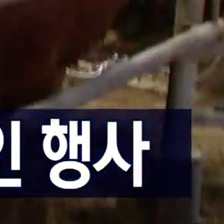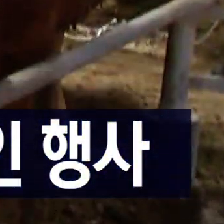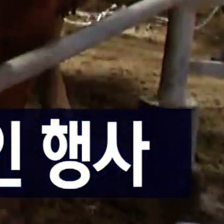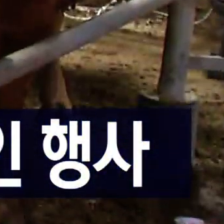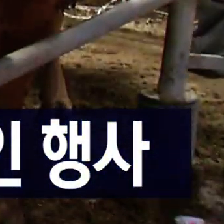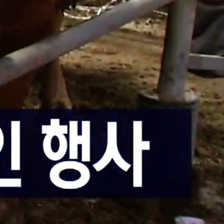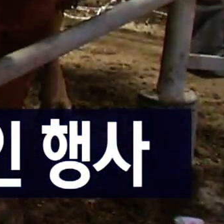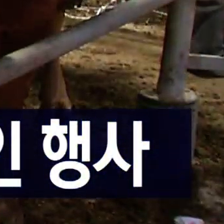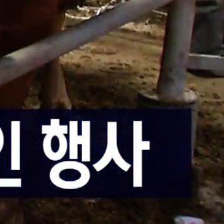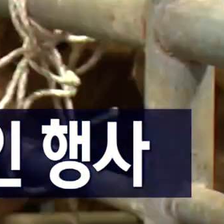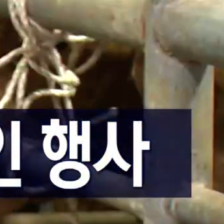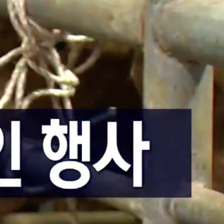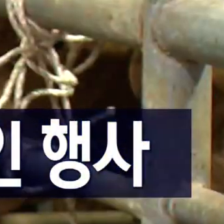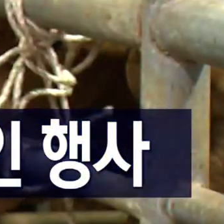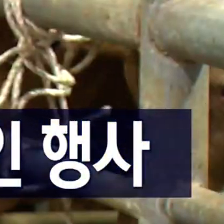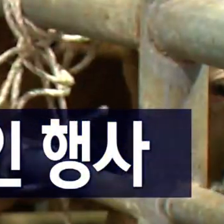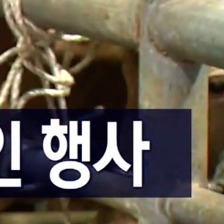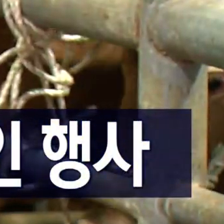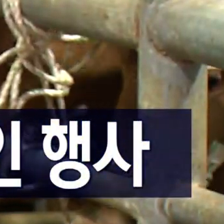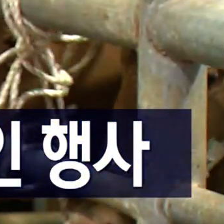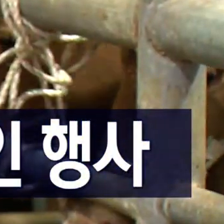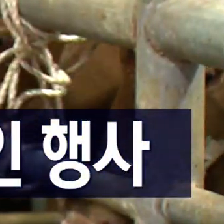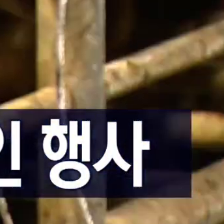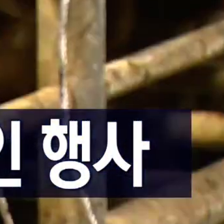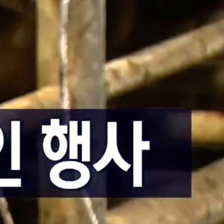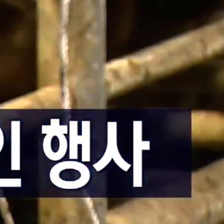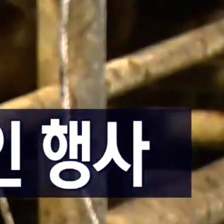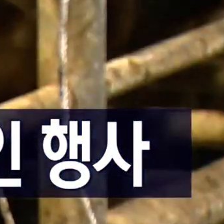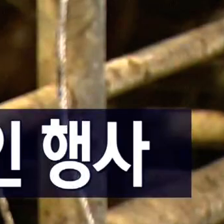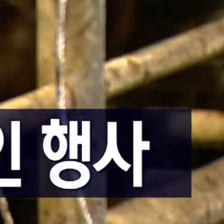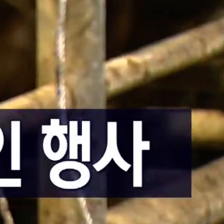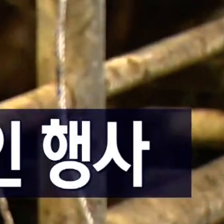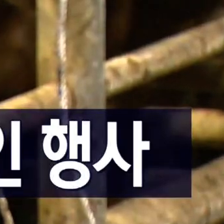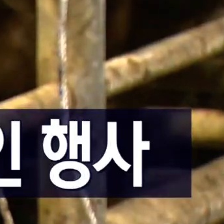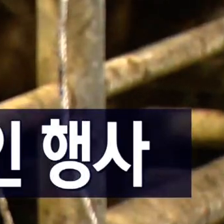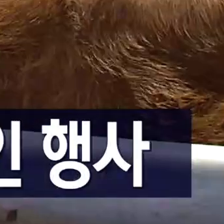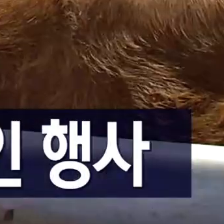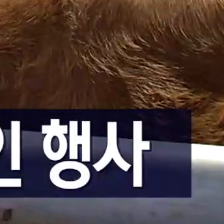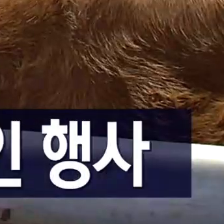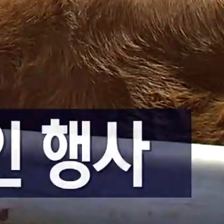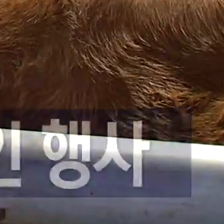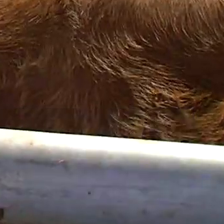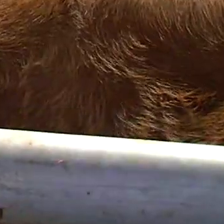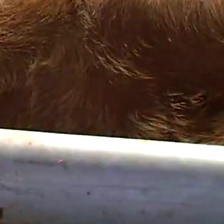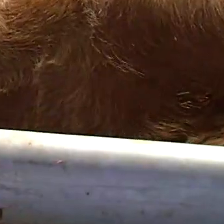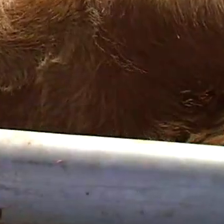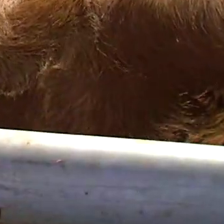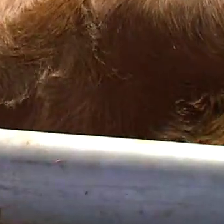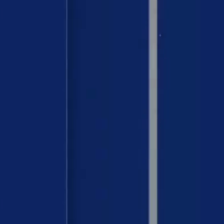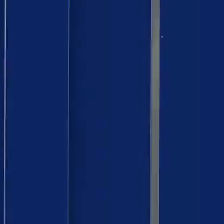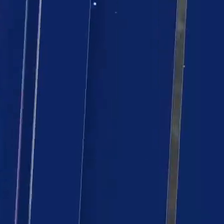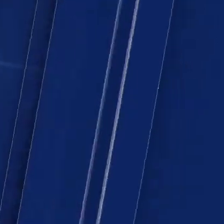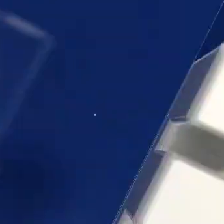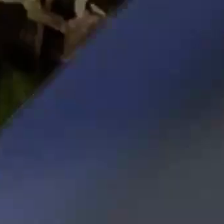엄청난 수준의 산지 소값에도 소비자 가격은 여전히 고공행진 중인 가운데 생산자 단체들이 역대급 할인 행사에 나섰습니다.